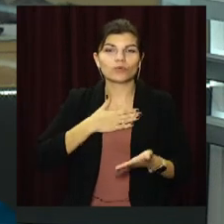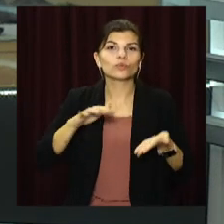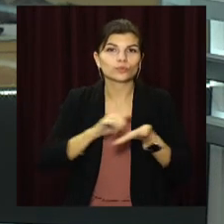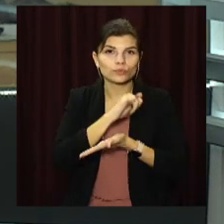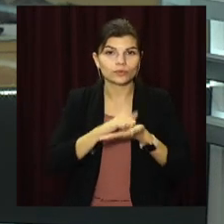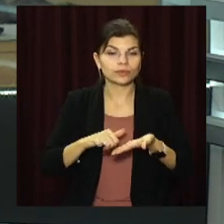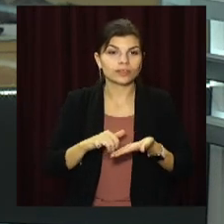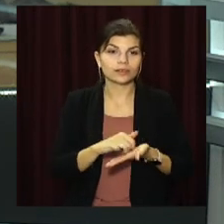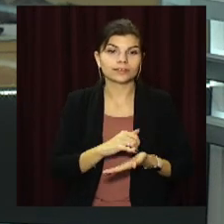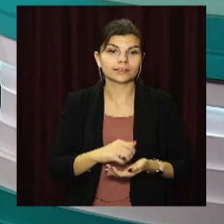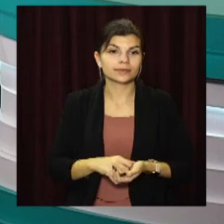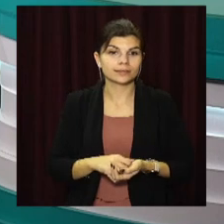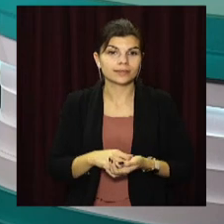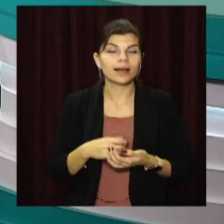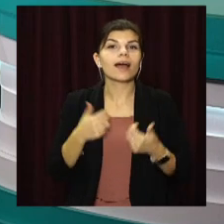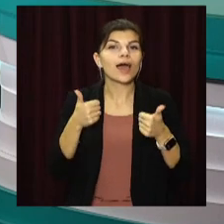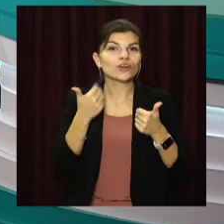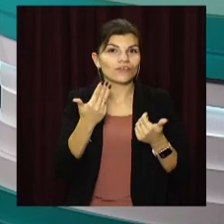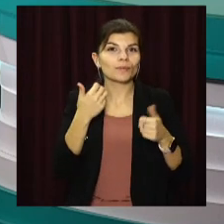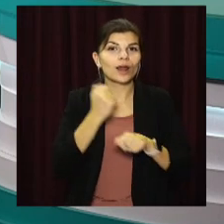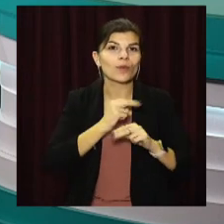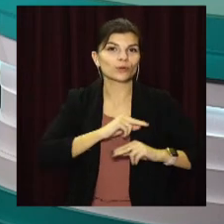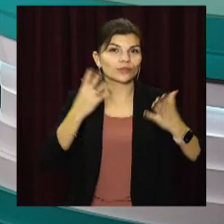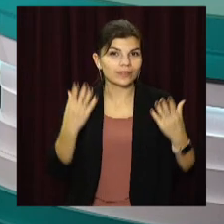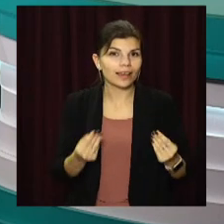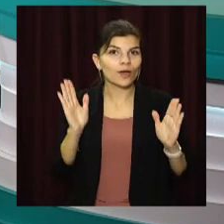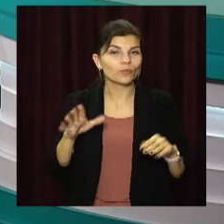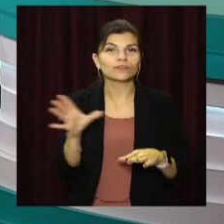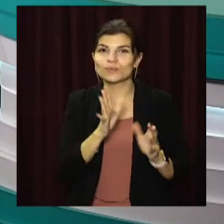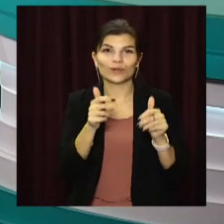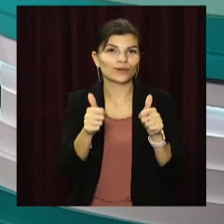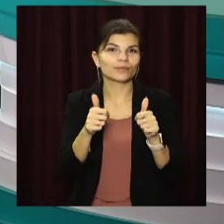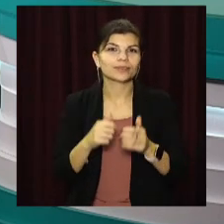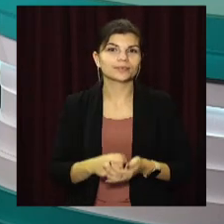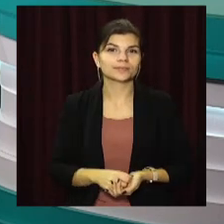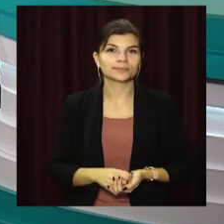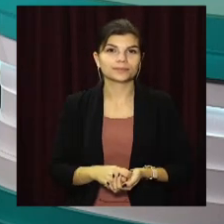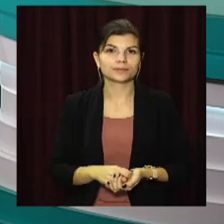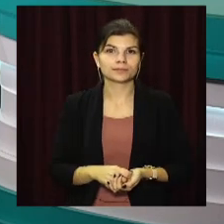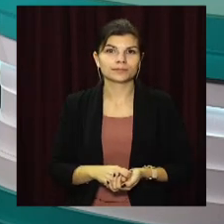нашому YouTube-каналі. Гарного вам робочого дня та нехай все буде добре!